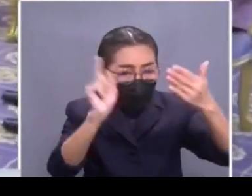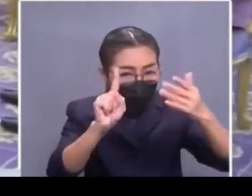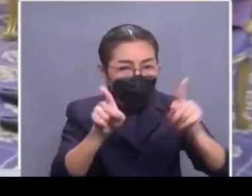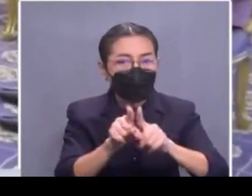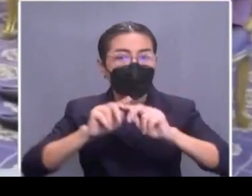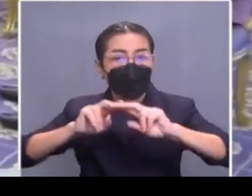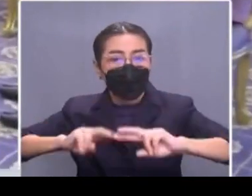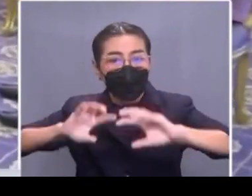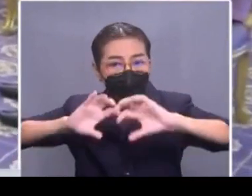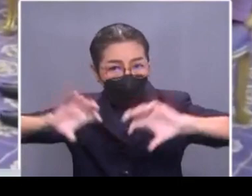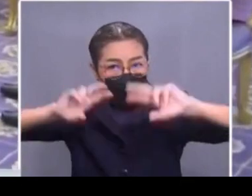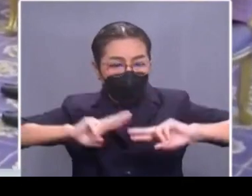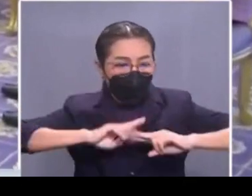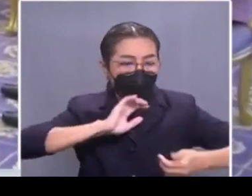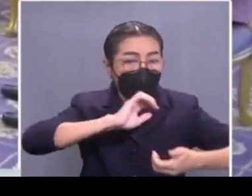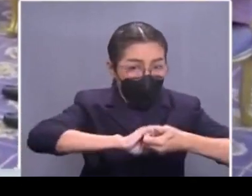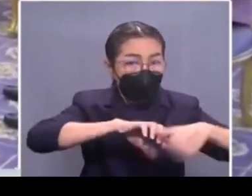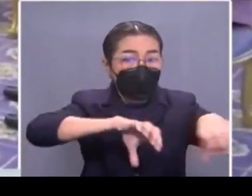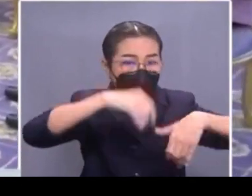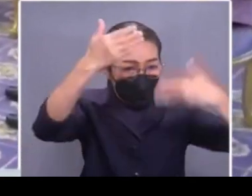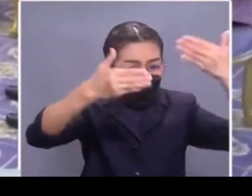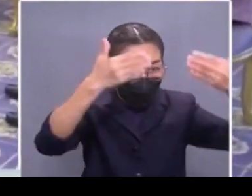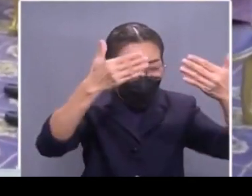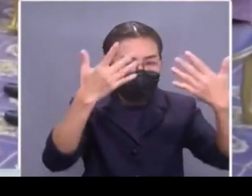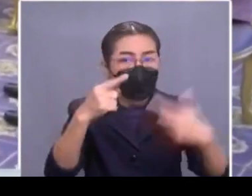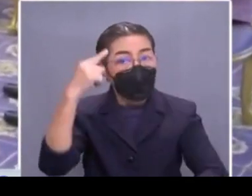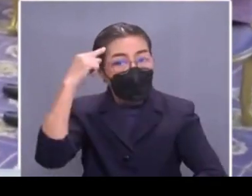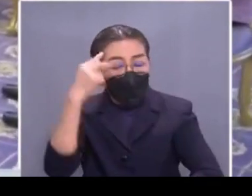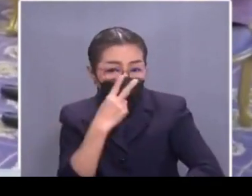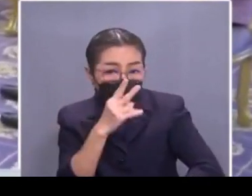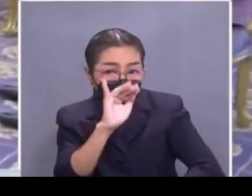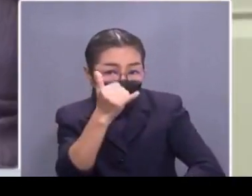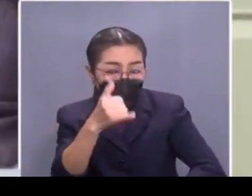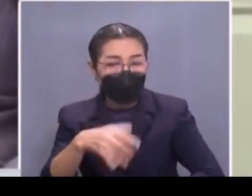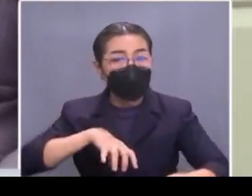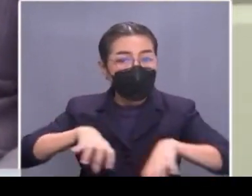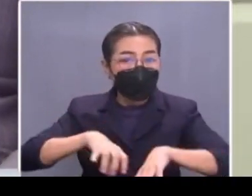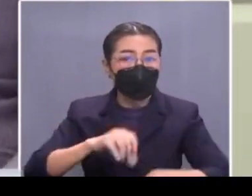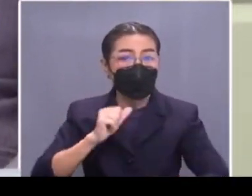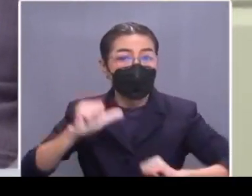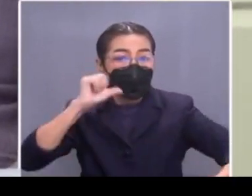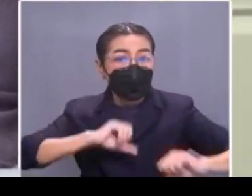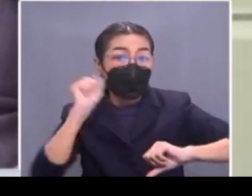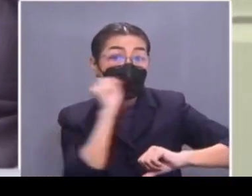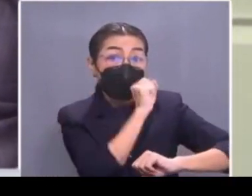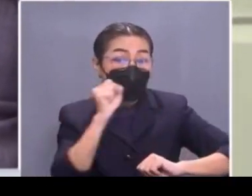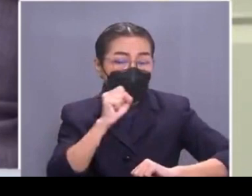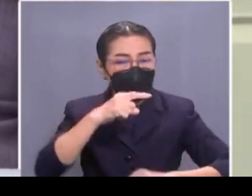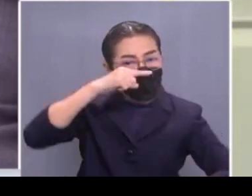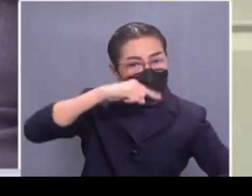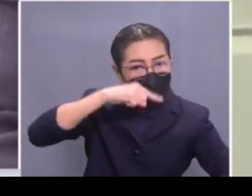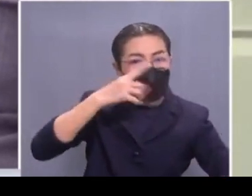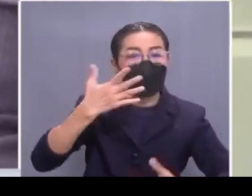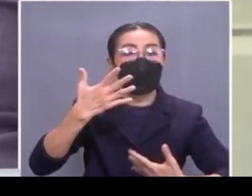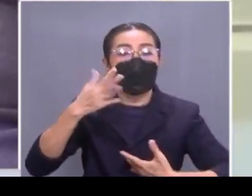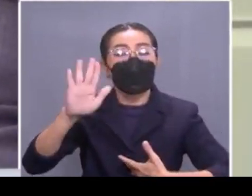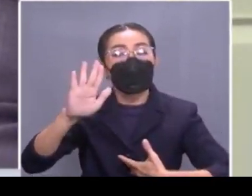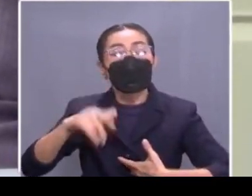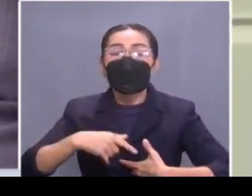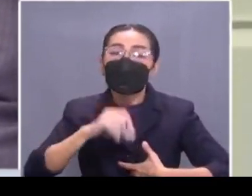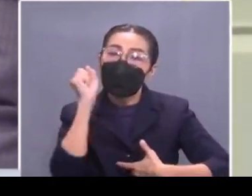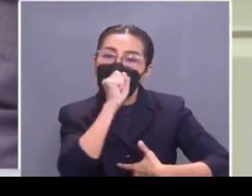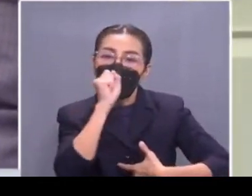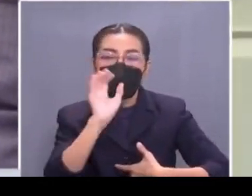ฐและภาคเอกชนรวมถึงการจัดพิจารณาความเป็นไปได้ในการจัดคอนเสิร์ตนะคะโดยให้ศิลปินไทยศิลปินพื้นบ้านในพื้นที่ต่